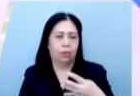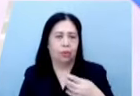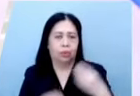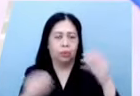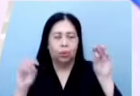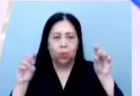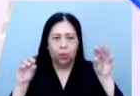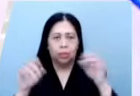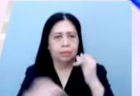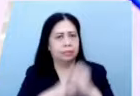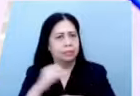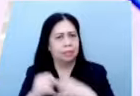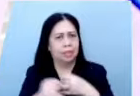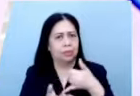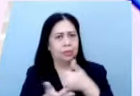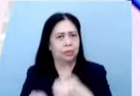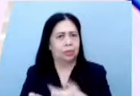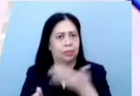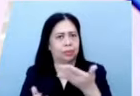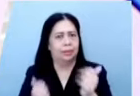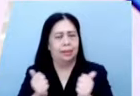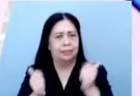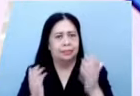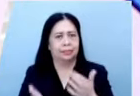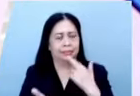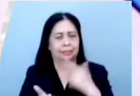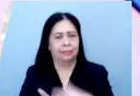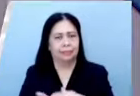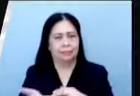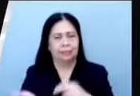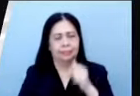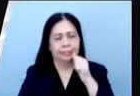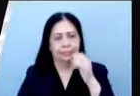internationally awarded actress. Yan ang report ni Orby Carampel.